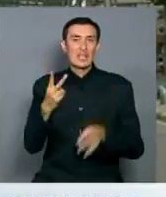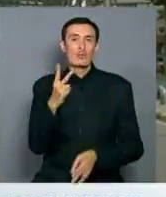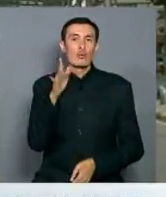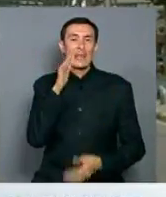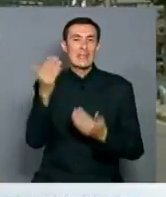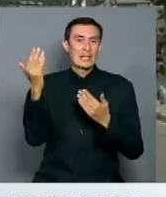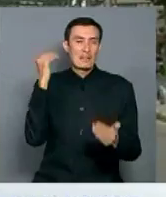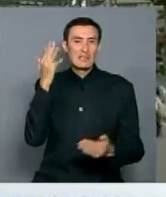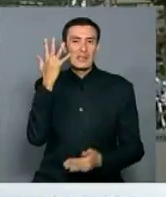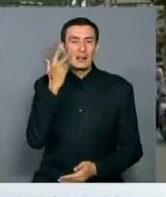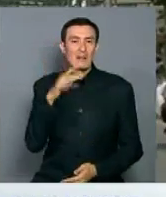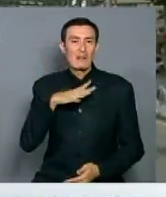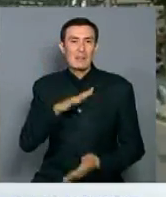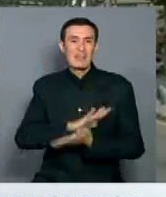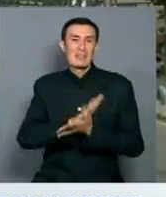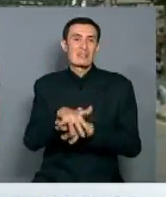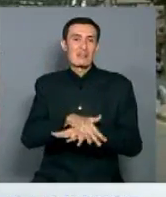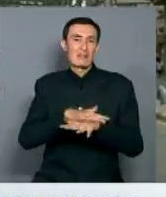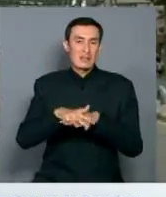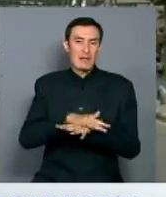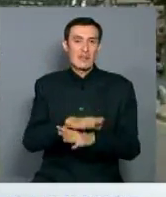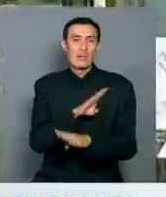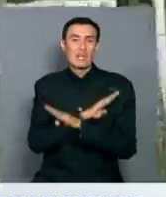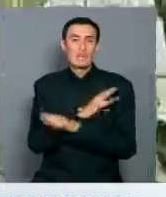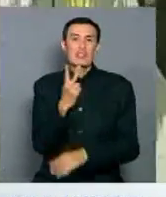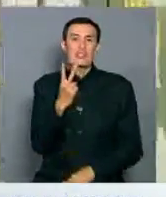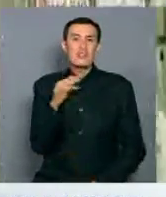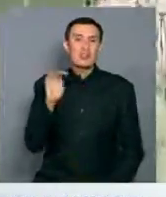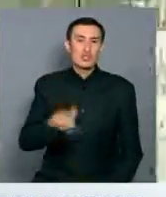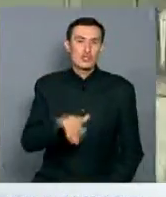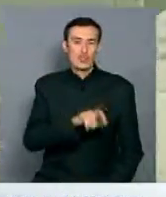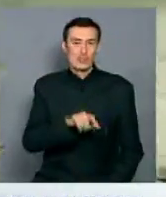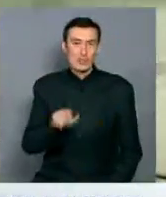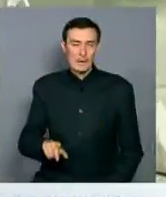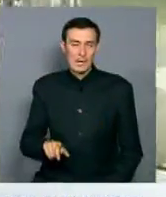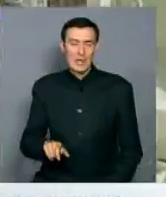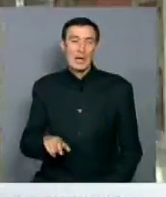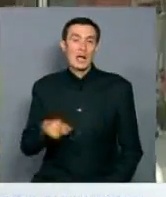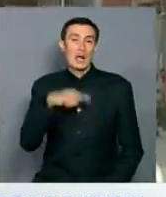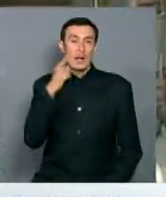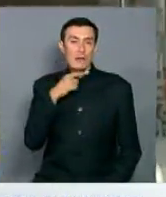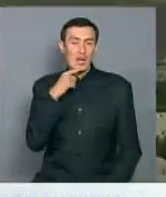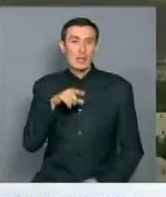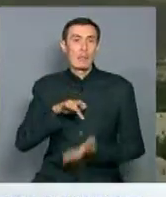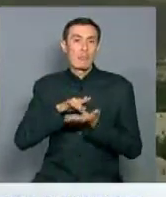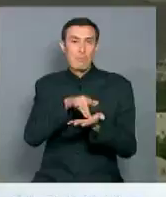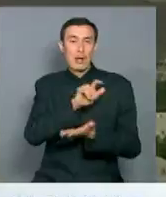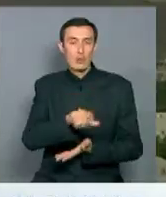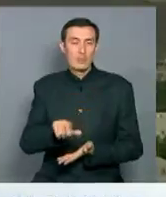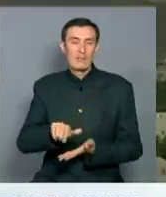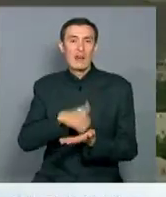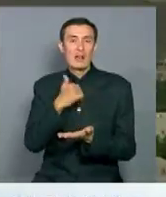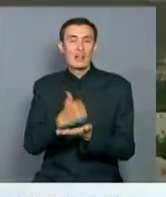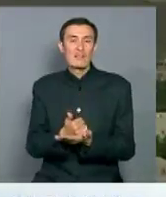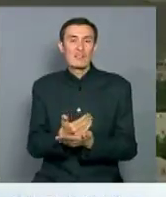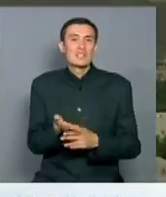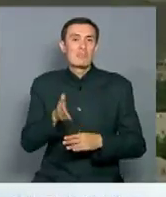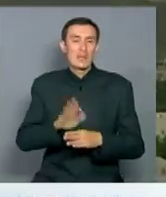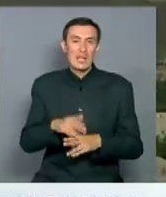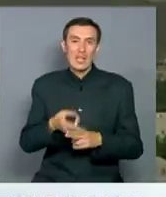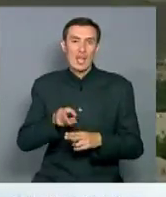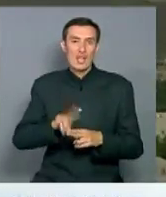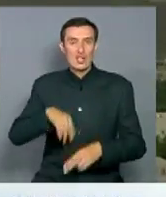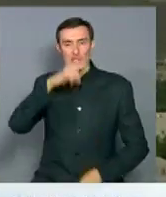2-летней давности, когда во время давки погибли около 2000 человек. Между тем, как говорят паломники, одно из главных испытаний в Мекке – это